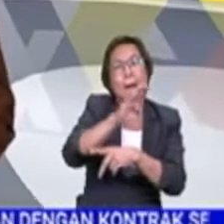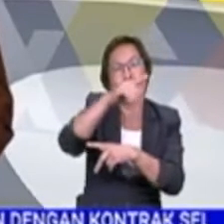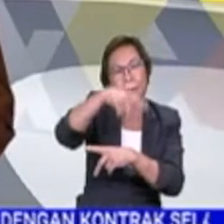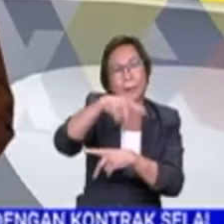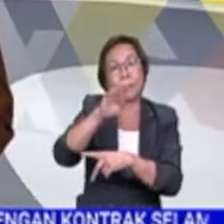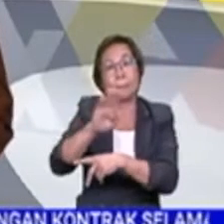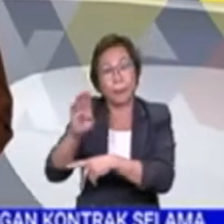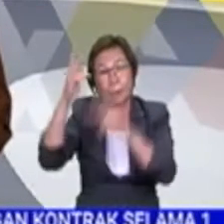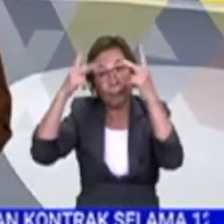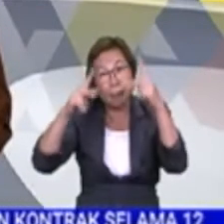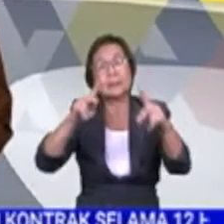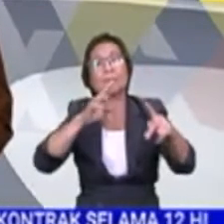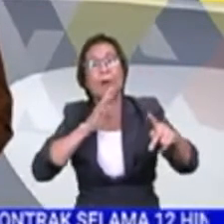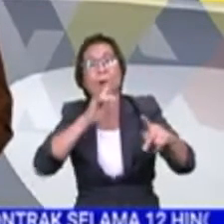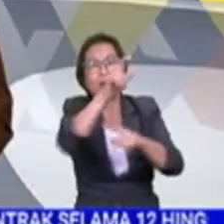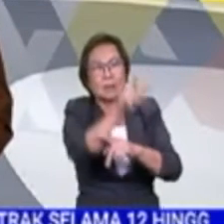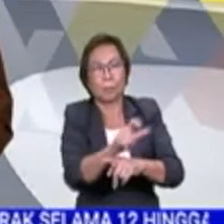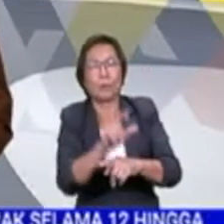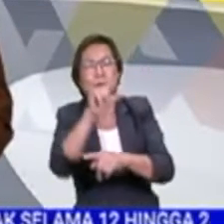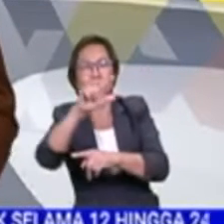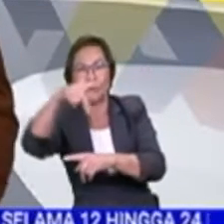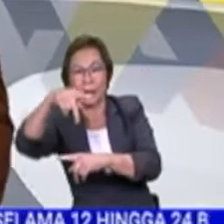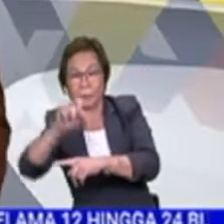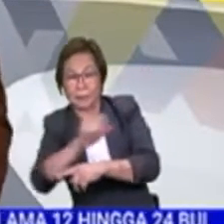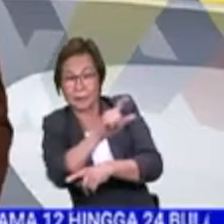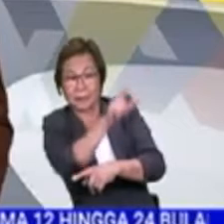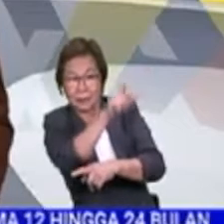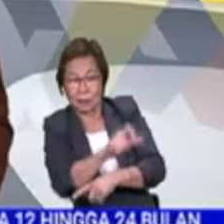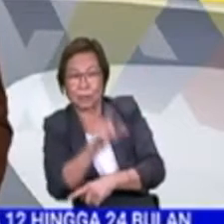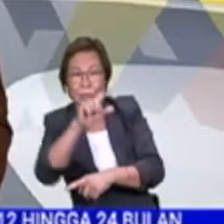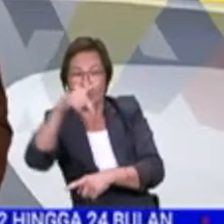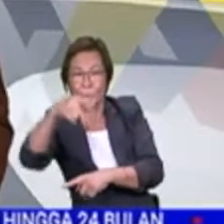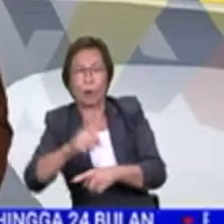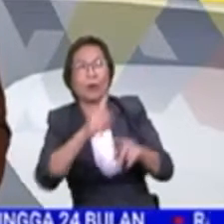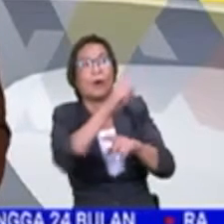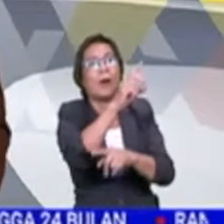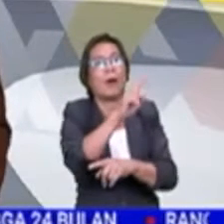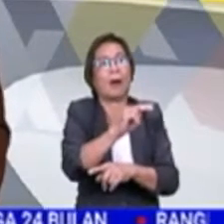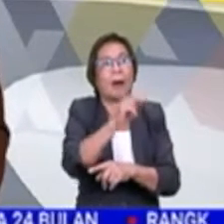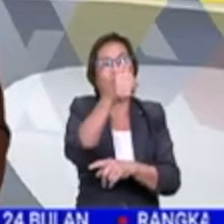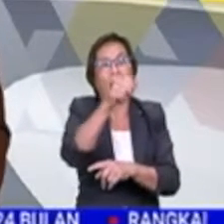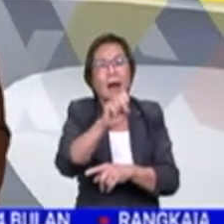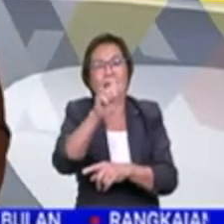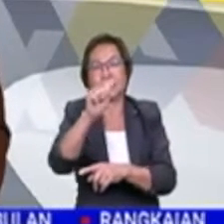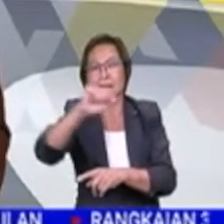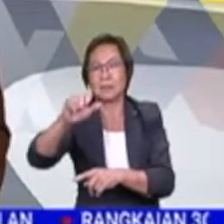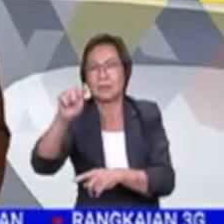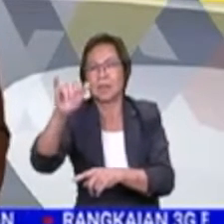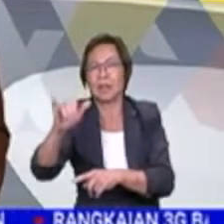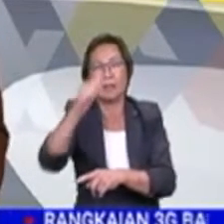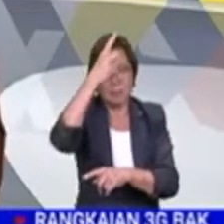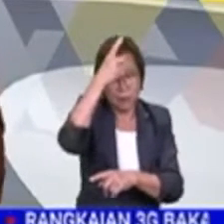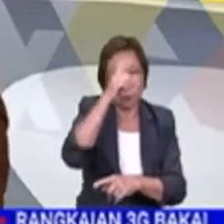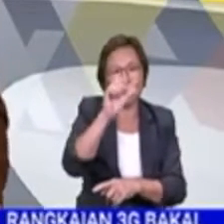PBB yang juga merupakan calon gabungan Parti Sarawak GPS bagi Dewan Undangan Negeri Asajaya, Datuk Sri Abdul Karim